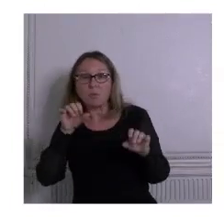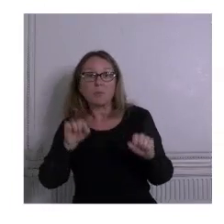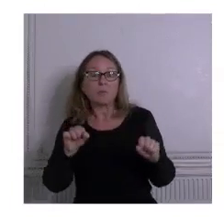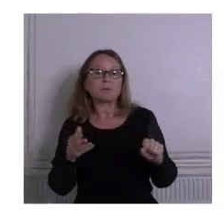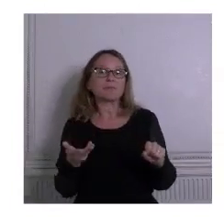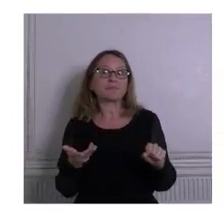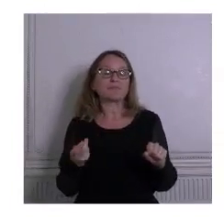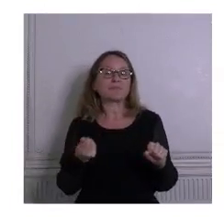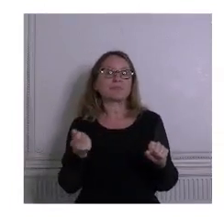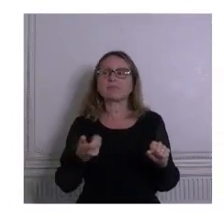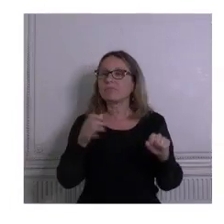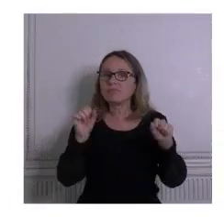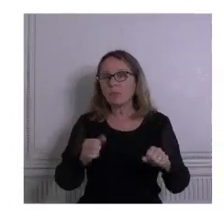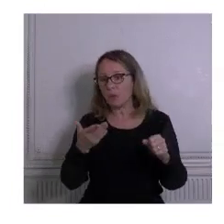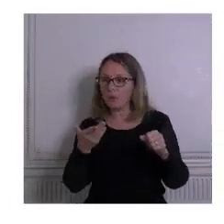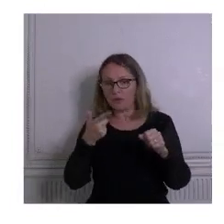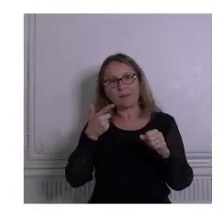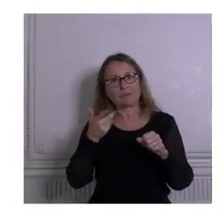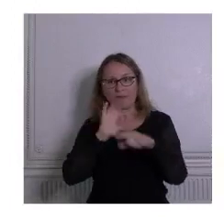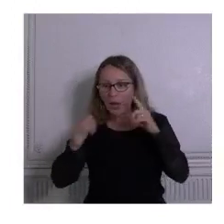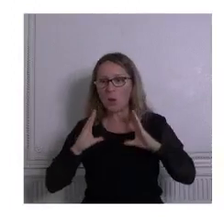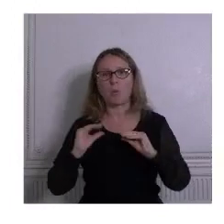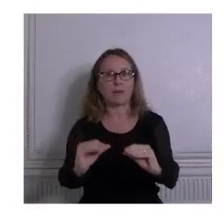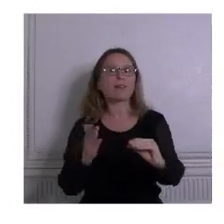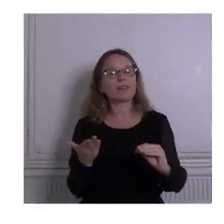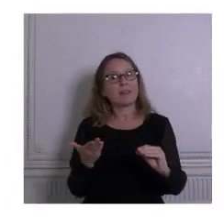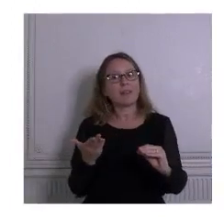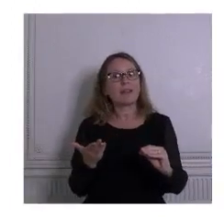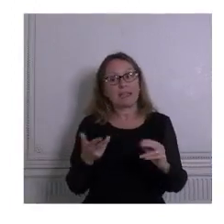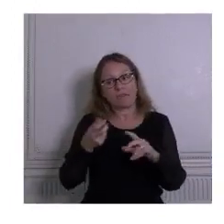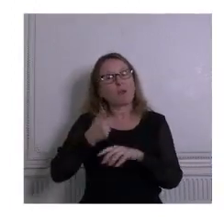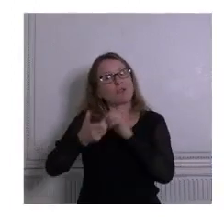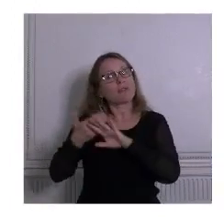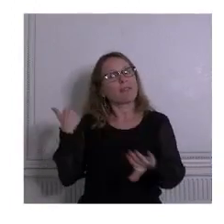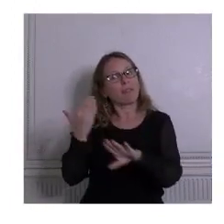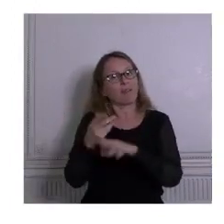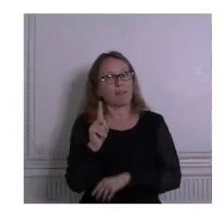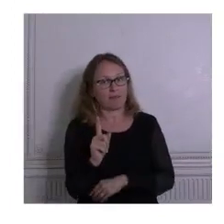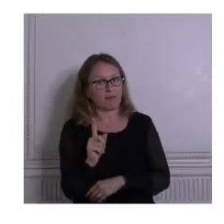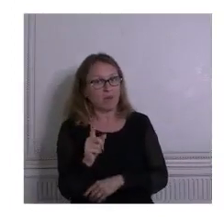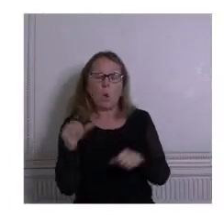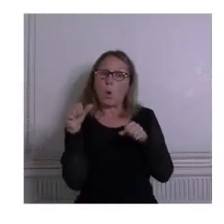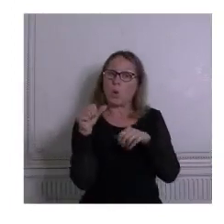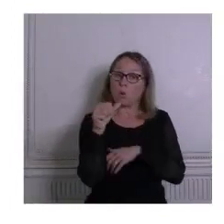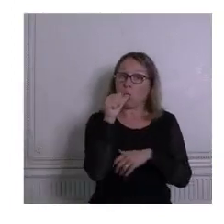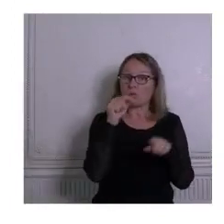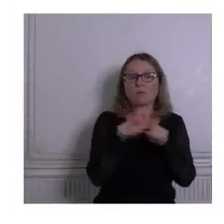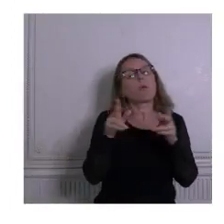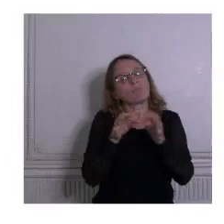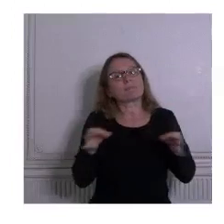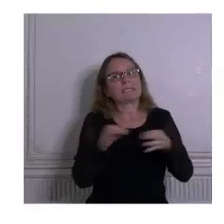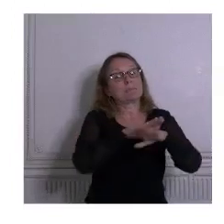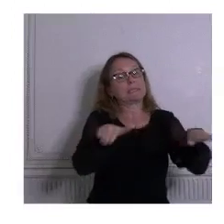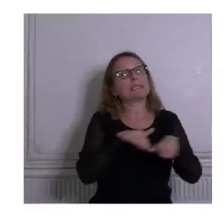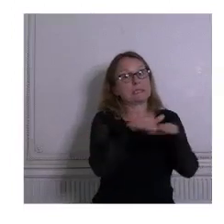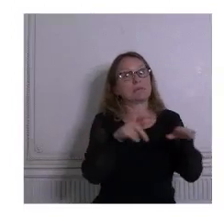est une situation plutôt avantageuse, on va le dire comme ça. Je vais juste vous donner un chiffre. Si aujourd'hui nous n'avons